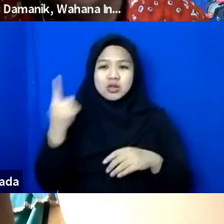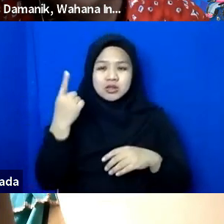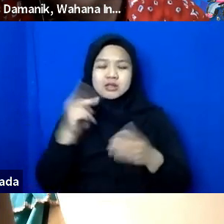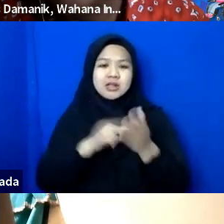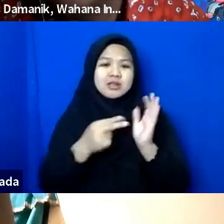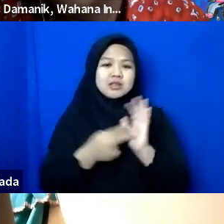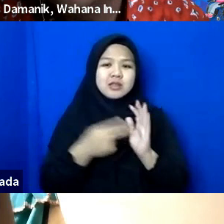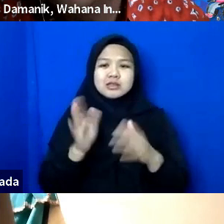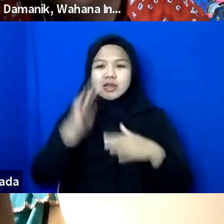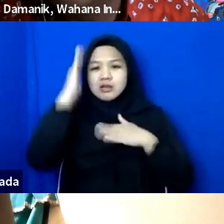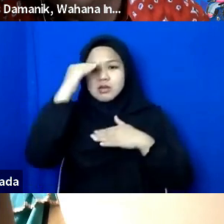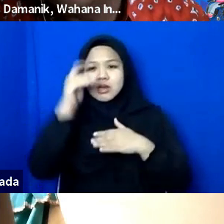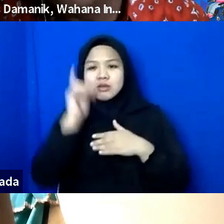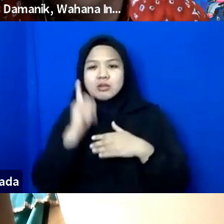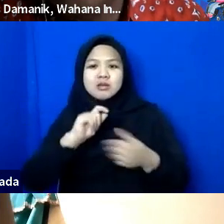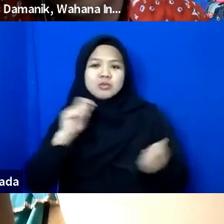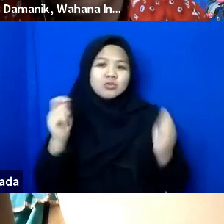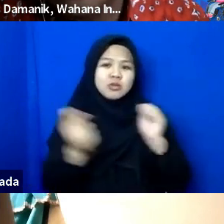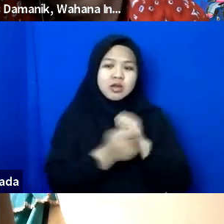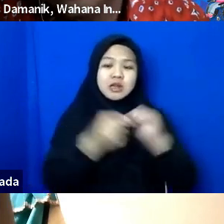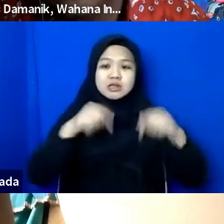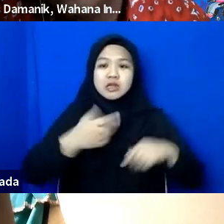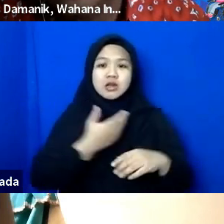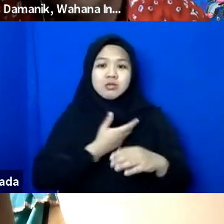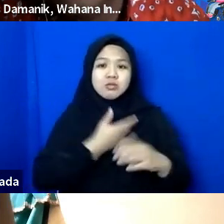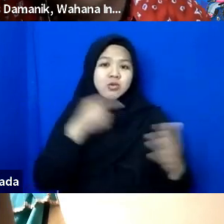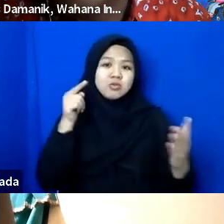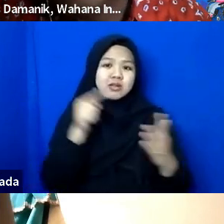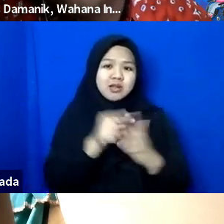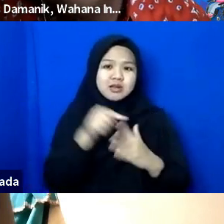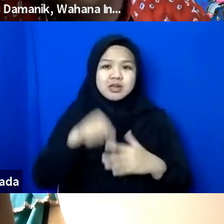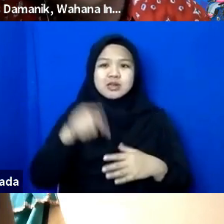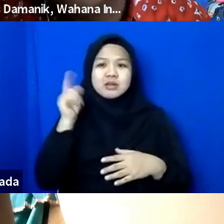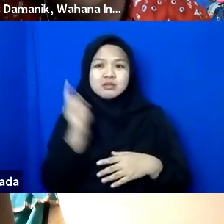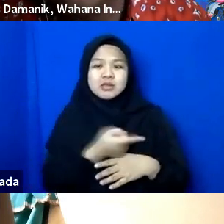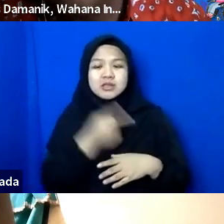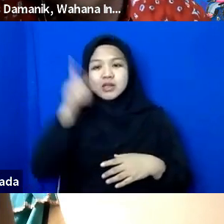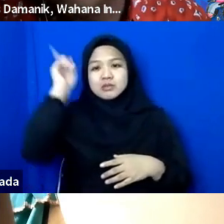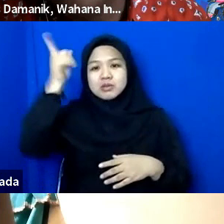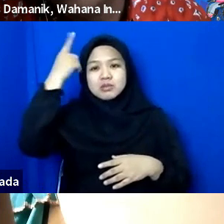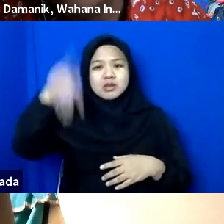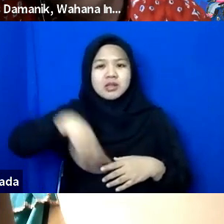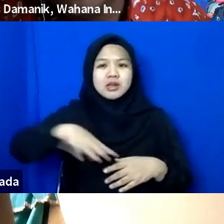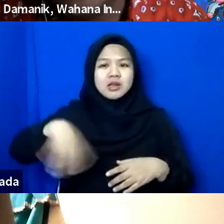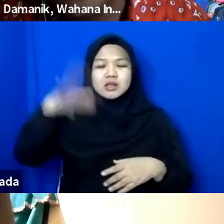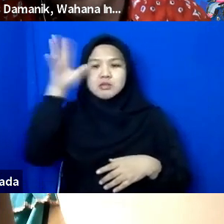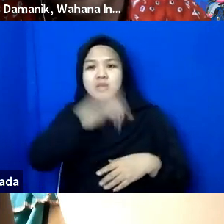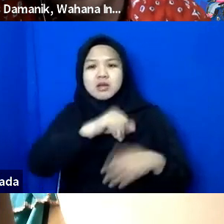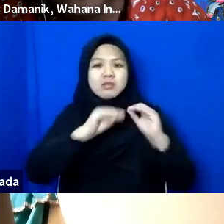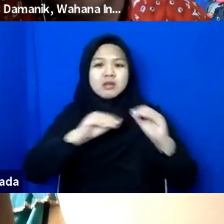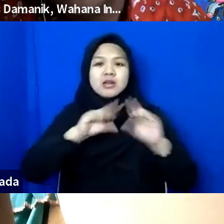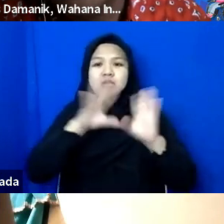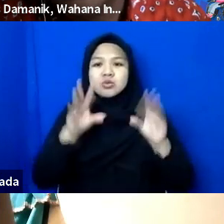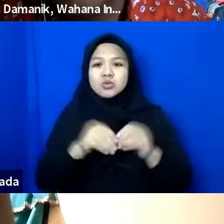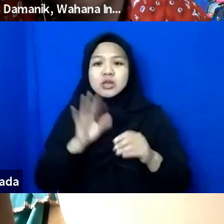terjadi perubahan gitu jadi nah yang sekarang mau Pilkada pastikan pemerintah daerahnya paham pendidikan inklusi